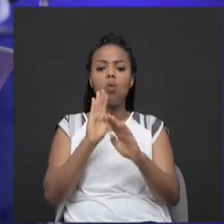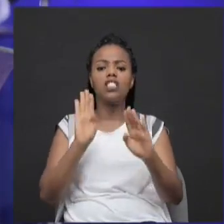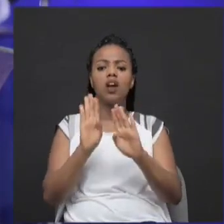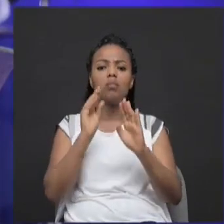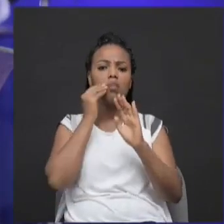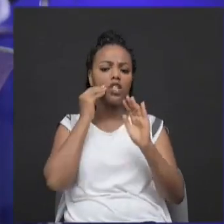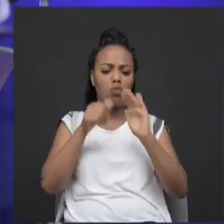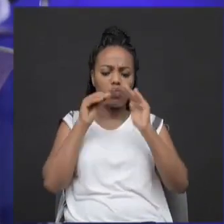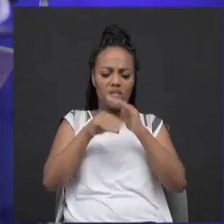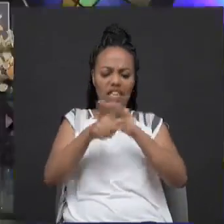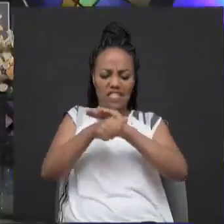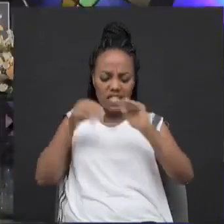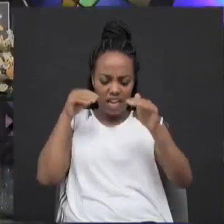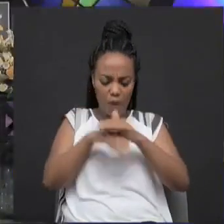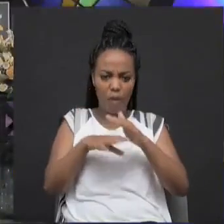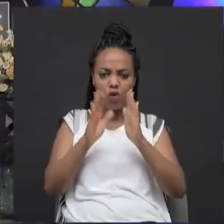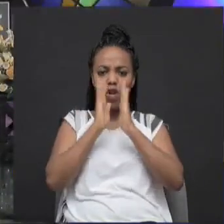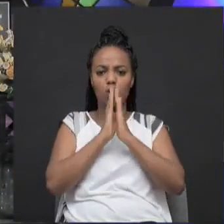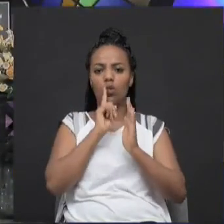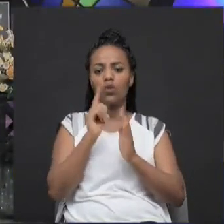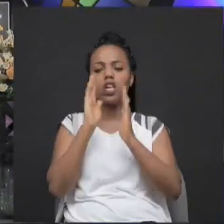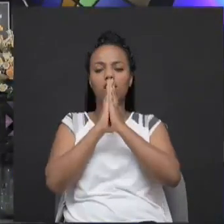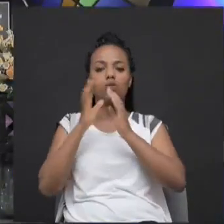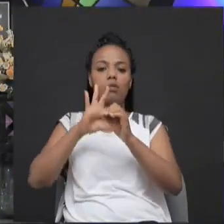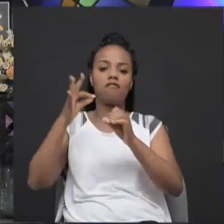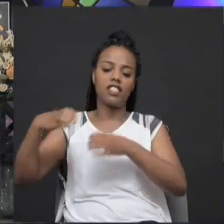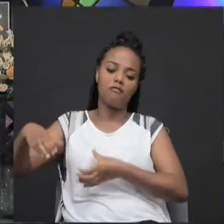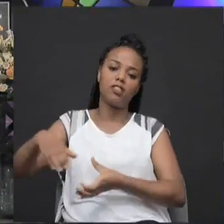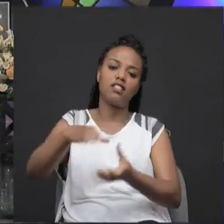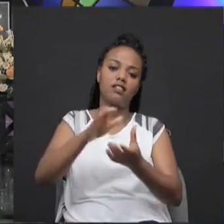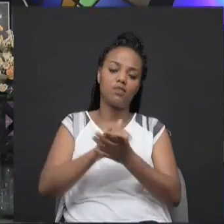ነው ወገኖቼ ሆይ እግዚአብሔር የጸሎትን መንፈስ ያፍስስልን